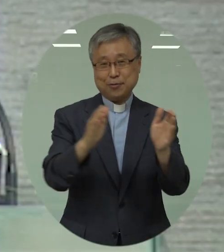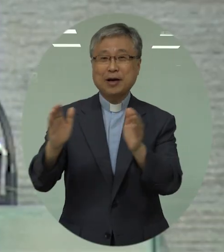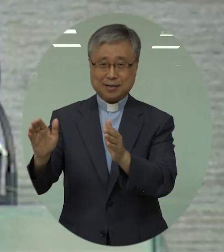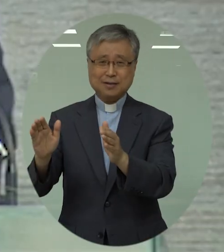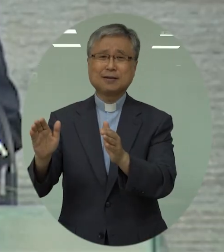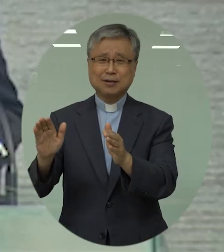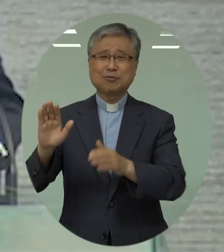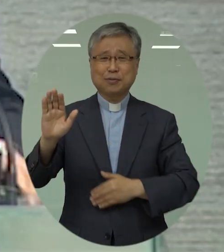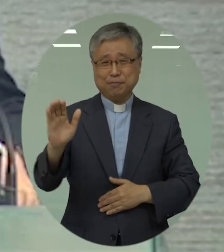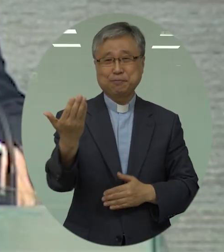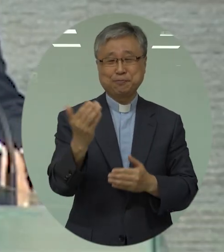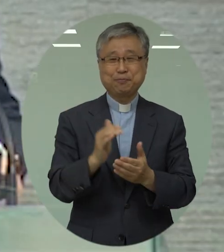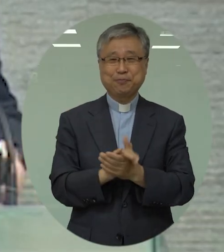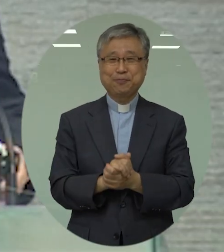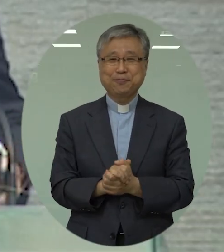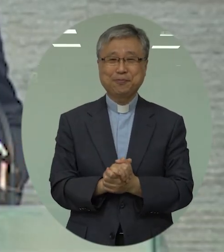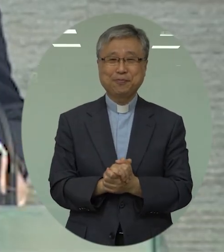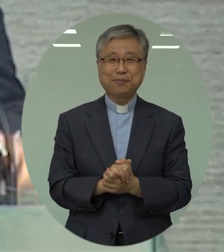과정이라는 것입니다.